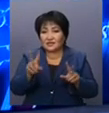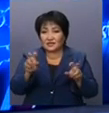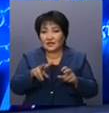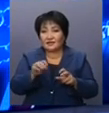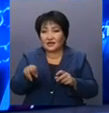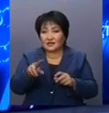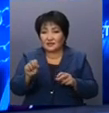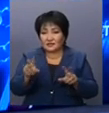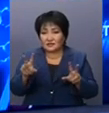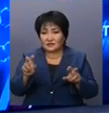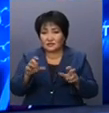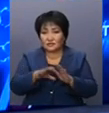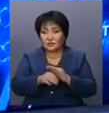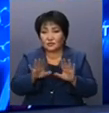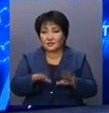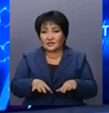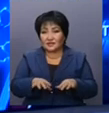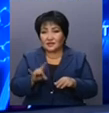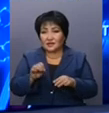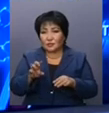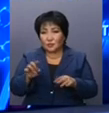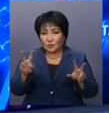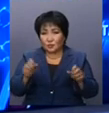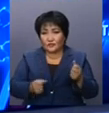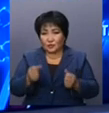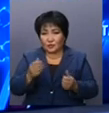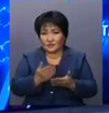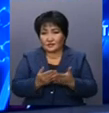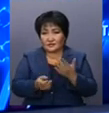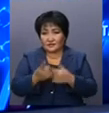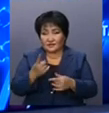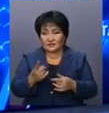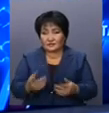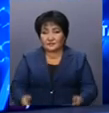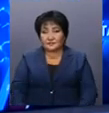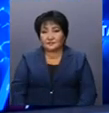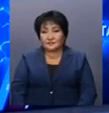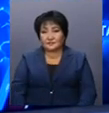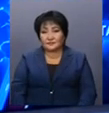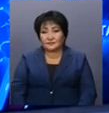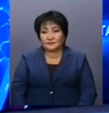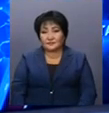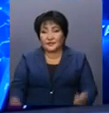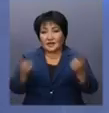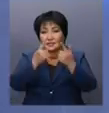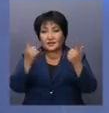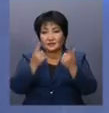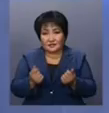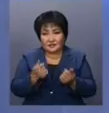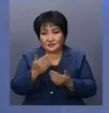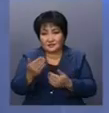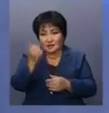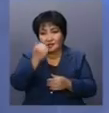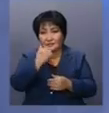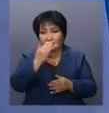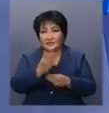Ravon автокөлігі екен. Сая, мен тізгінді осы жерден тарттым, кезек өзіңде. Ақпаратыңа рахмет, бізбен